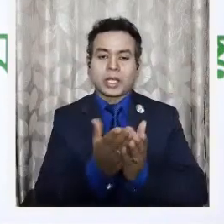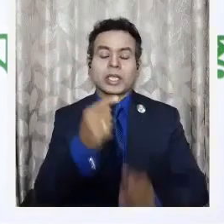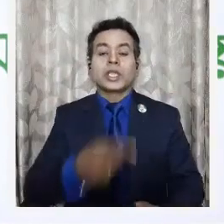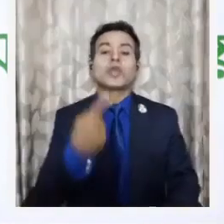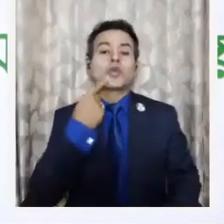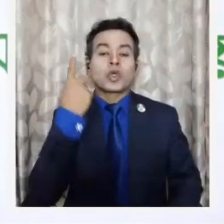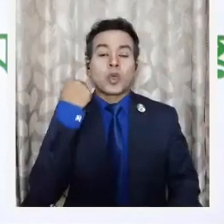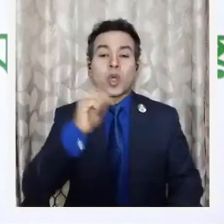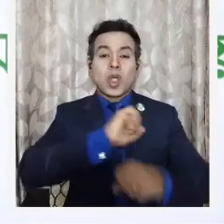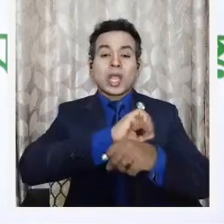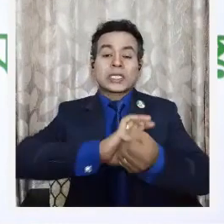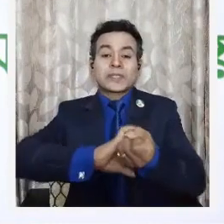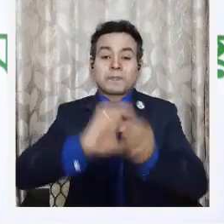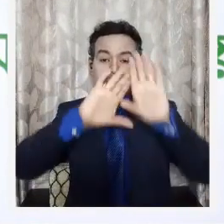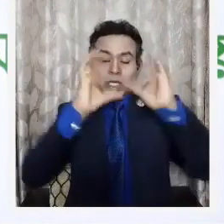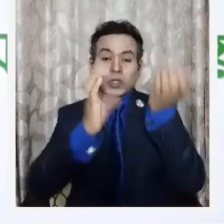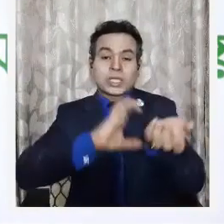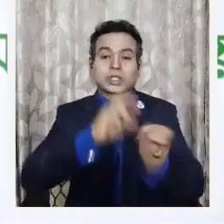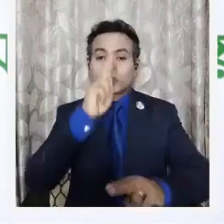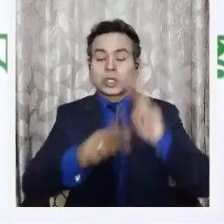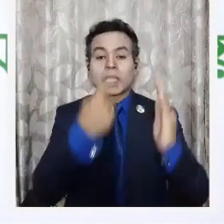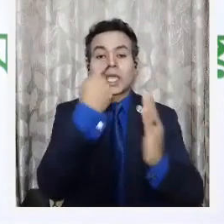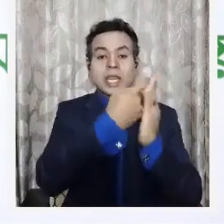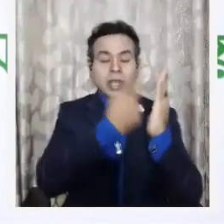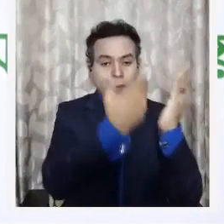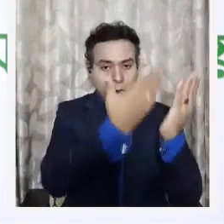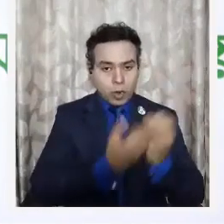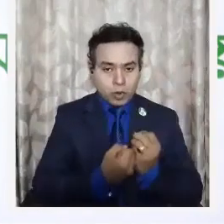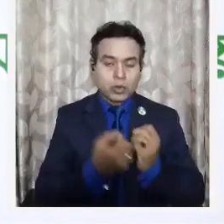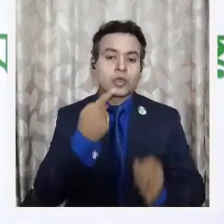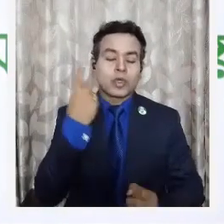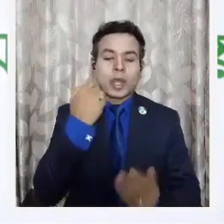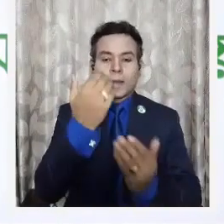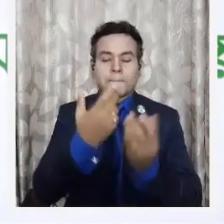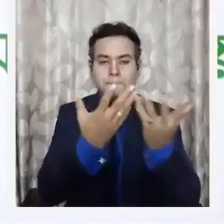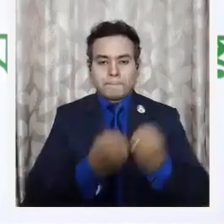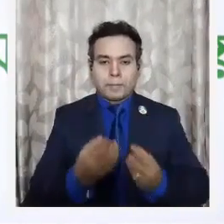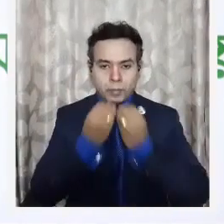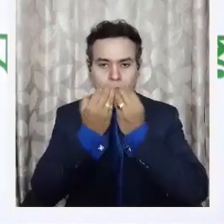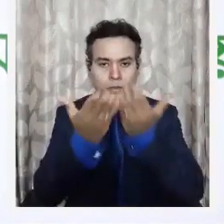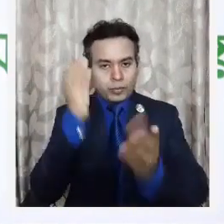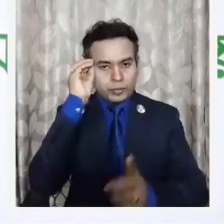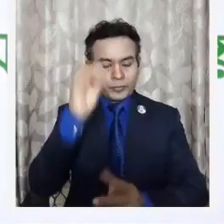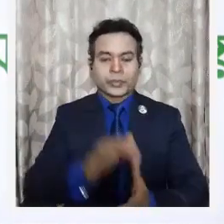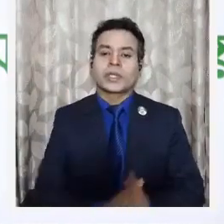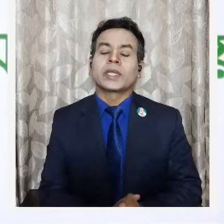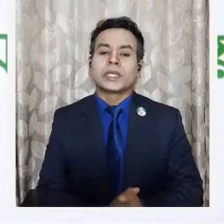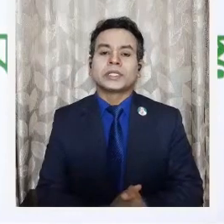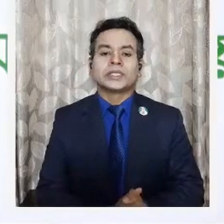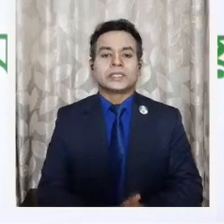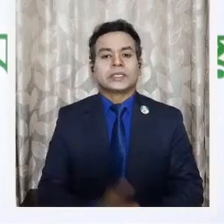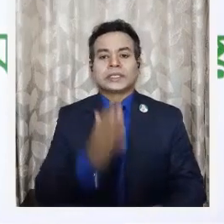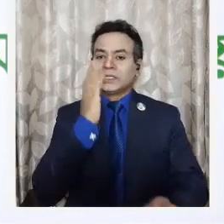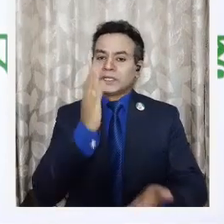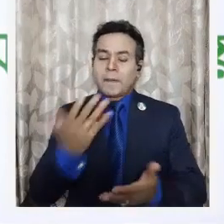404,396 জন। দক্ষিণ এশিয়া পরিস্থিতি এবং বিশ্ব পরিস্থিতি সংগ্রহ করা হয়েছে বিশ্ব স্বাস্থ্য সংস্থার সিচুয়েশন